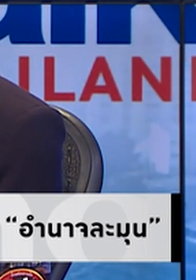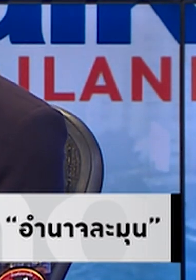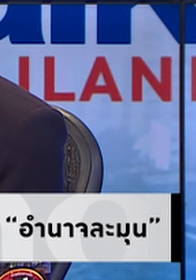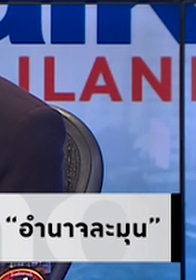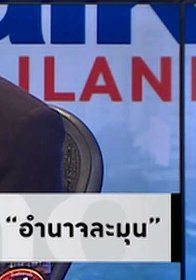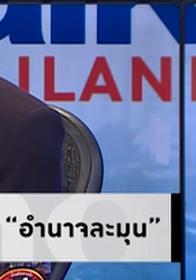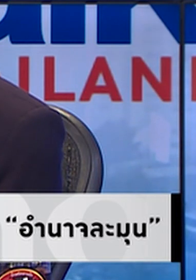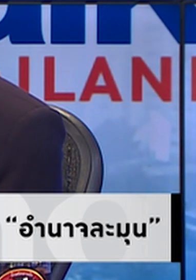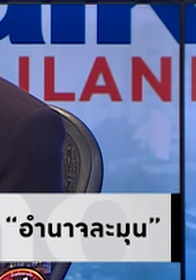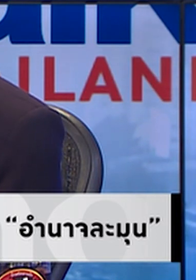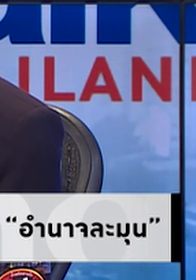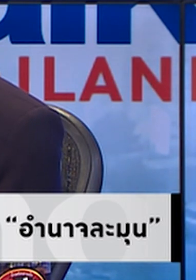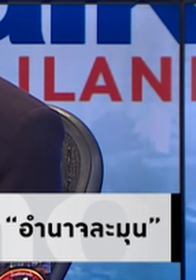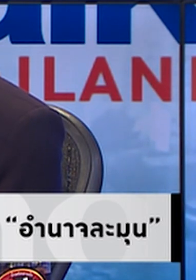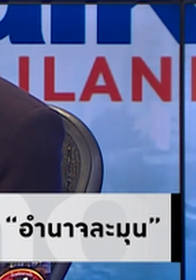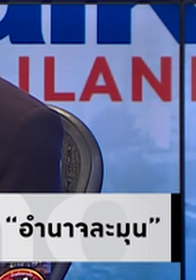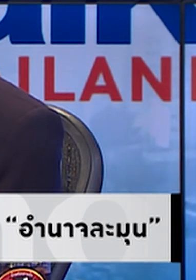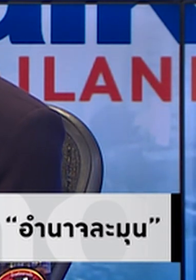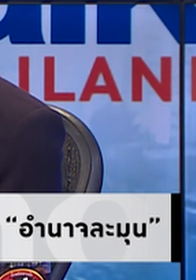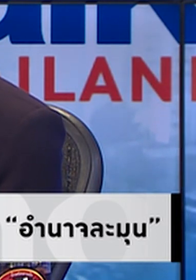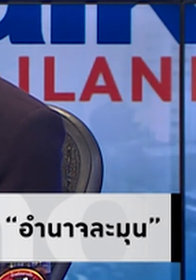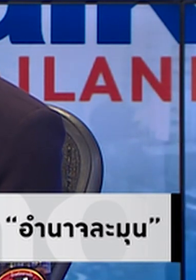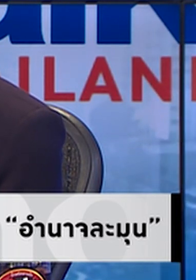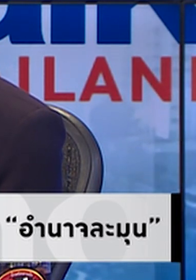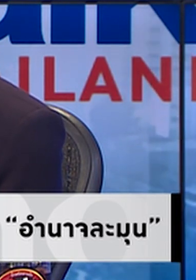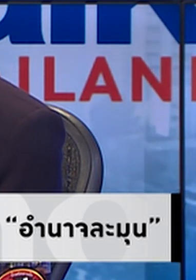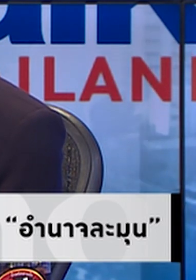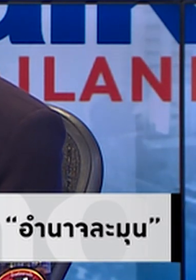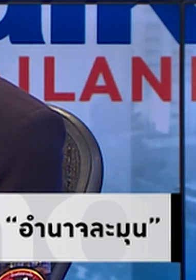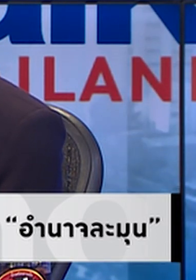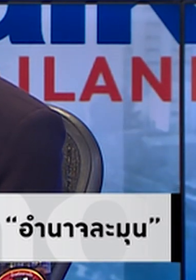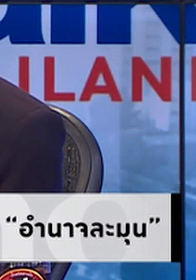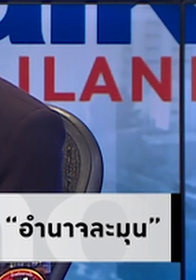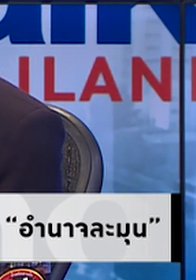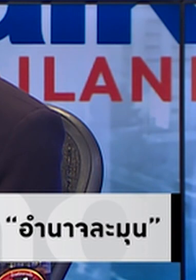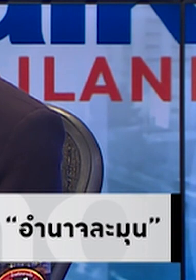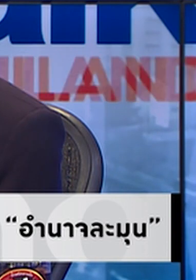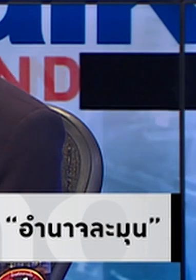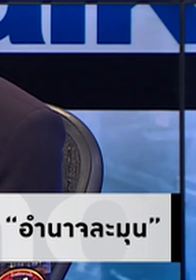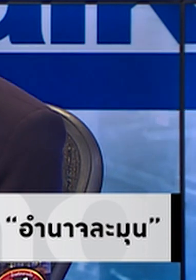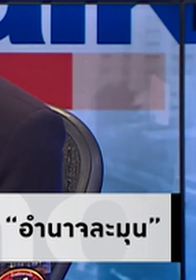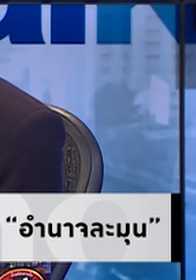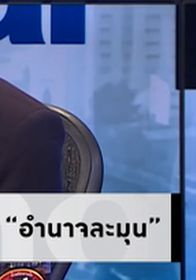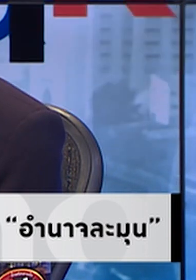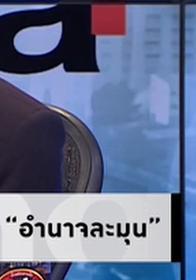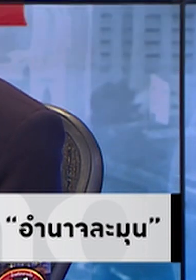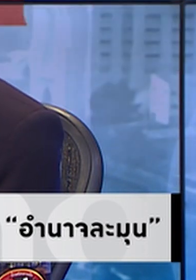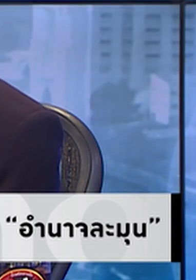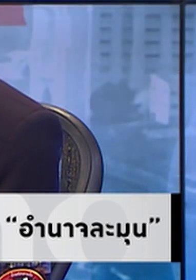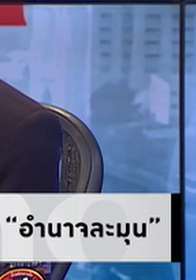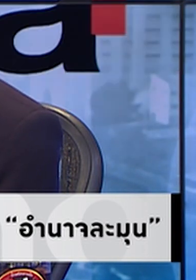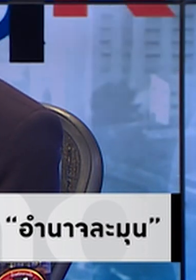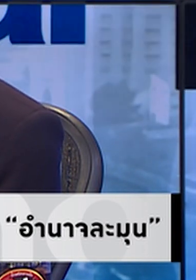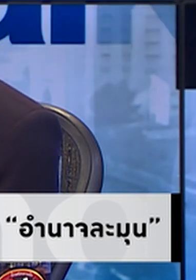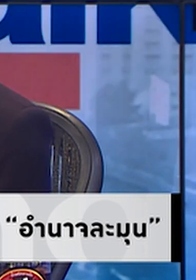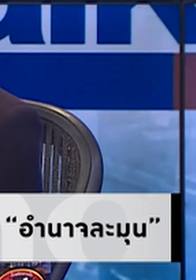respectable respectability จากสายตาชาวโลกในเรื่องการเคารพการปฏิบัติตามพันธกิจพันธสัญญาเรื่องสิทธิมนุษยชนประ